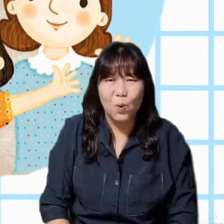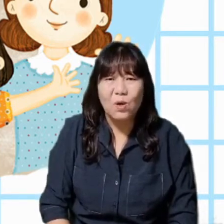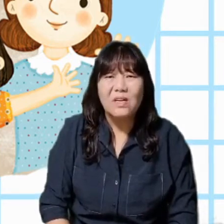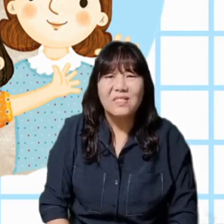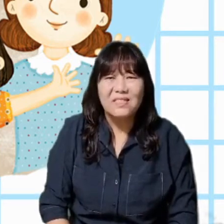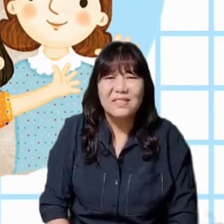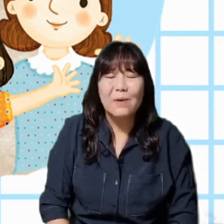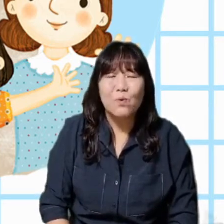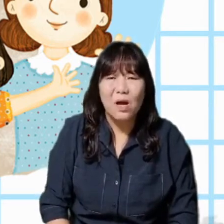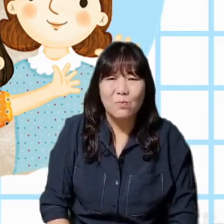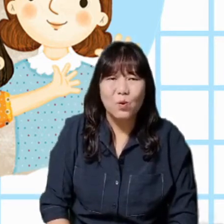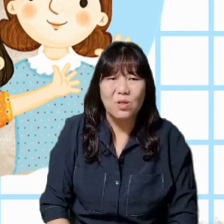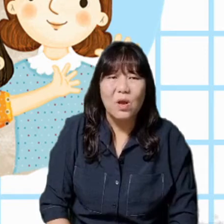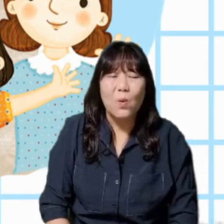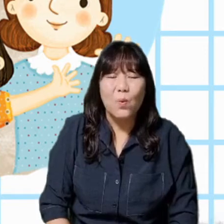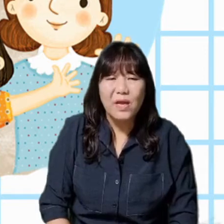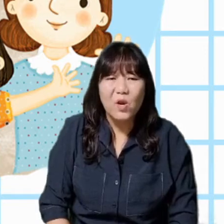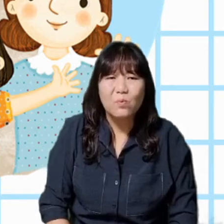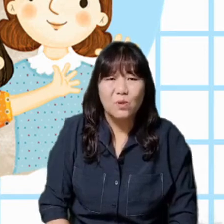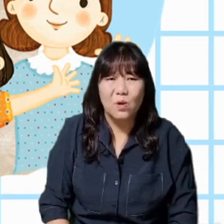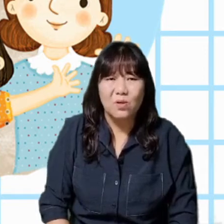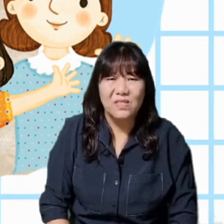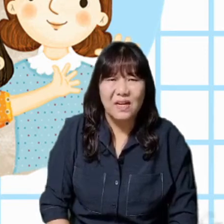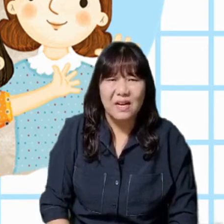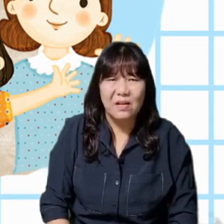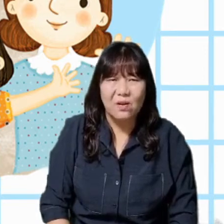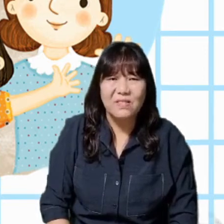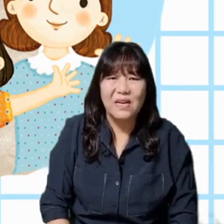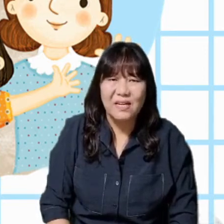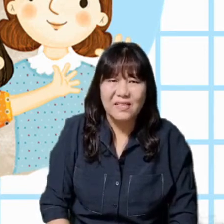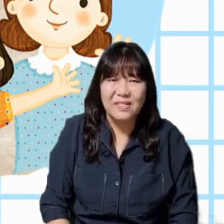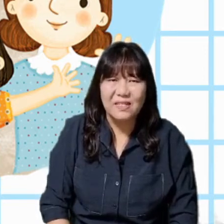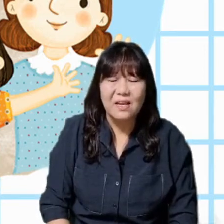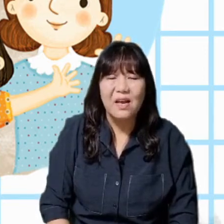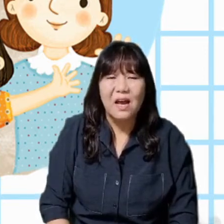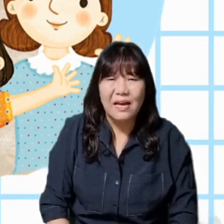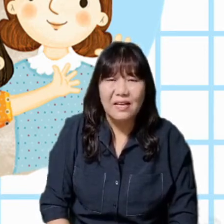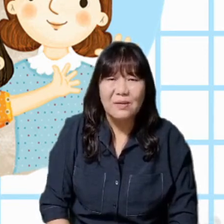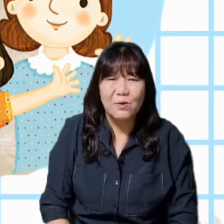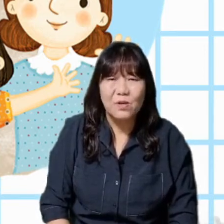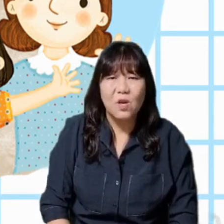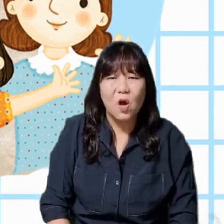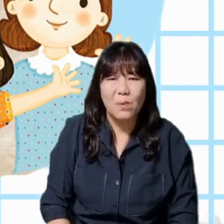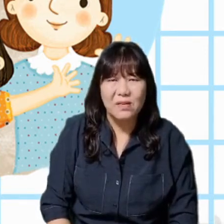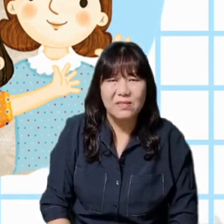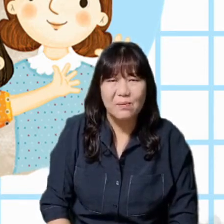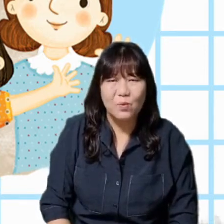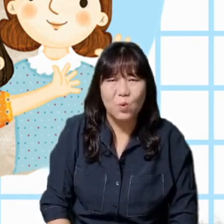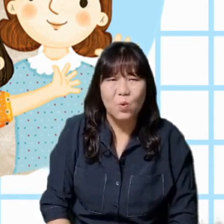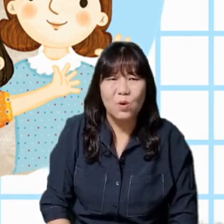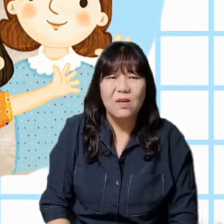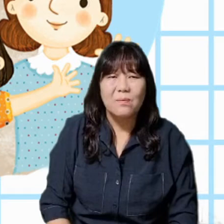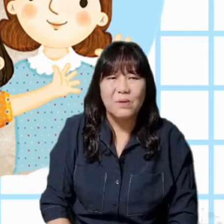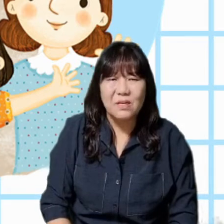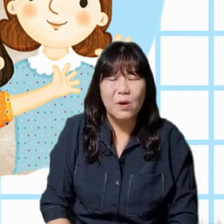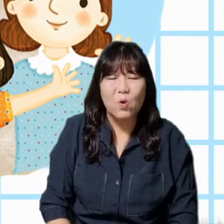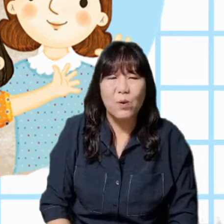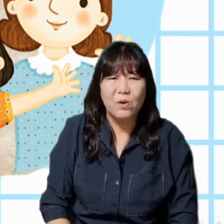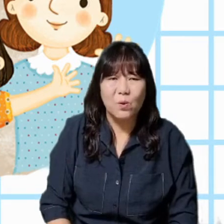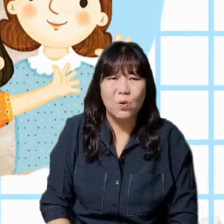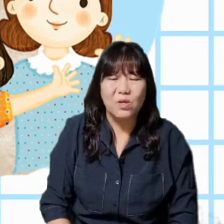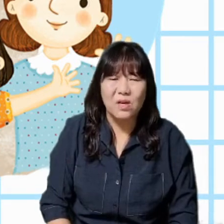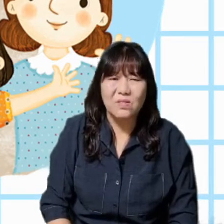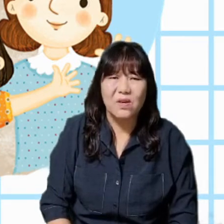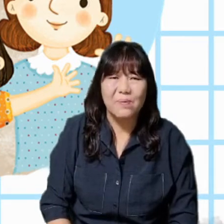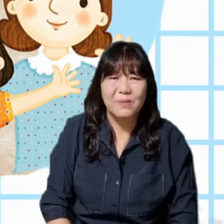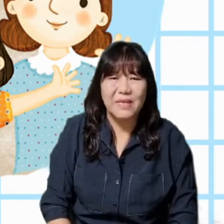그리고 그 사모함은 회개로부터 시작하여 살아계신 하나님을 경험하는 삶으로 믿음의